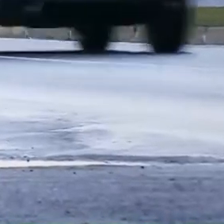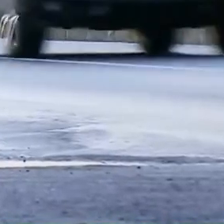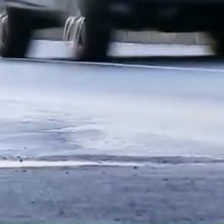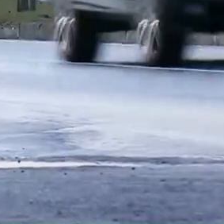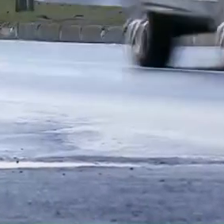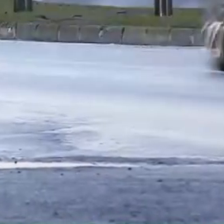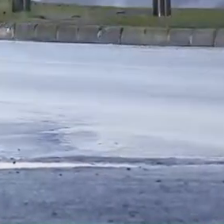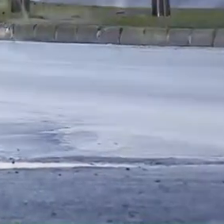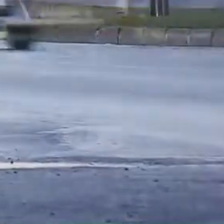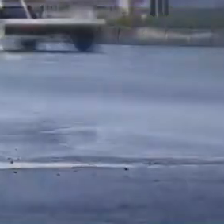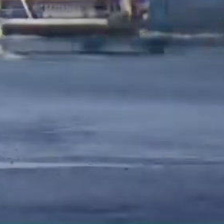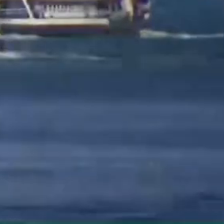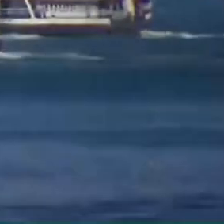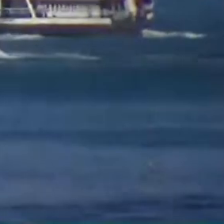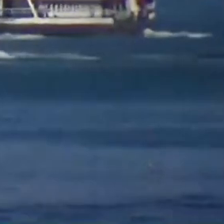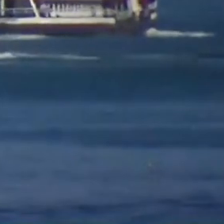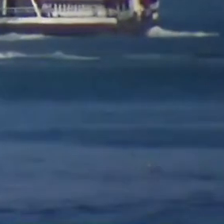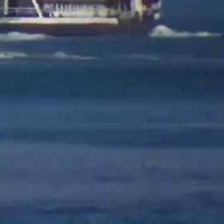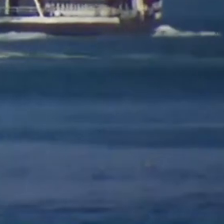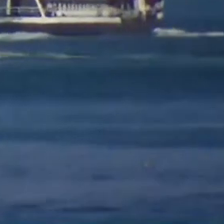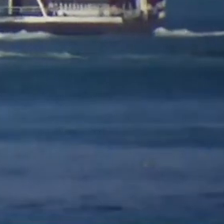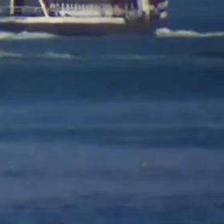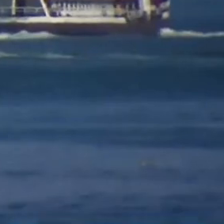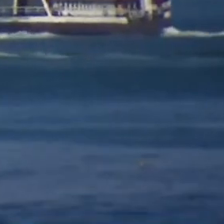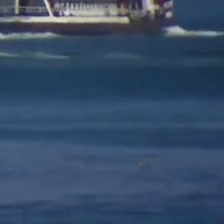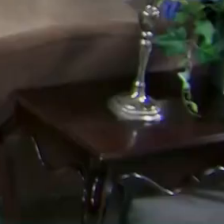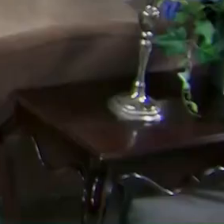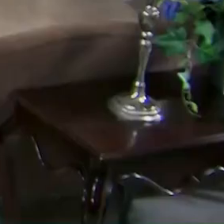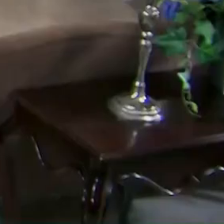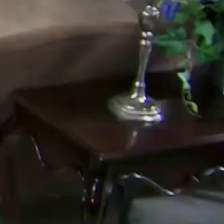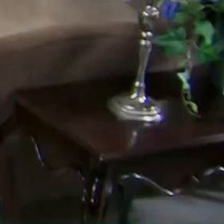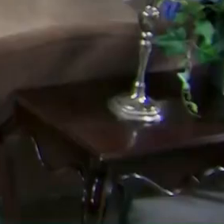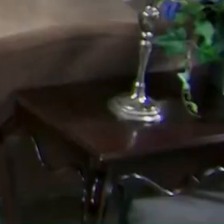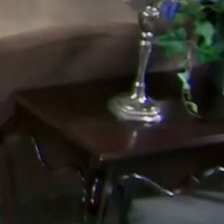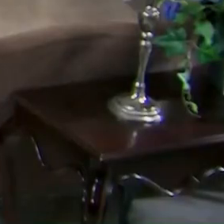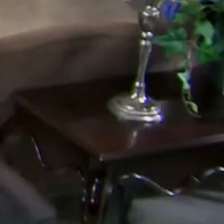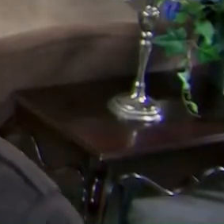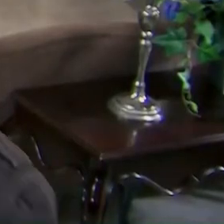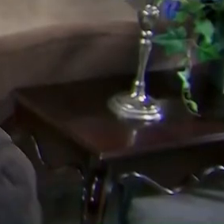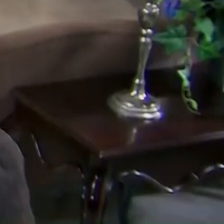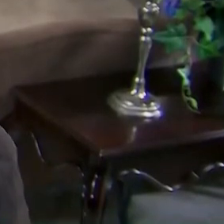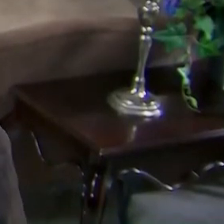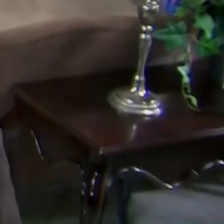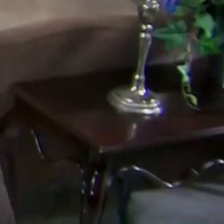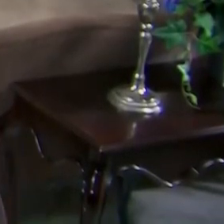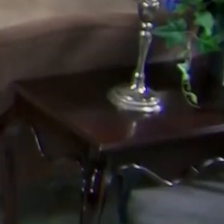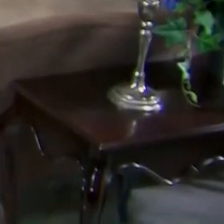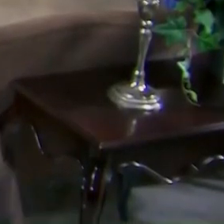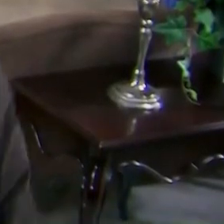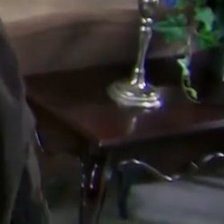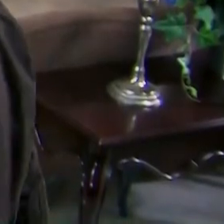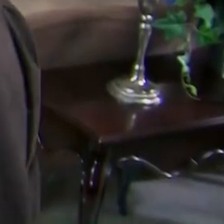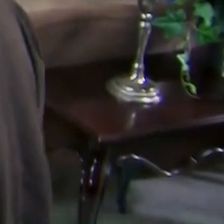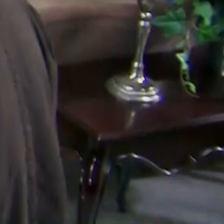ağaçlandırılmış. Dalga kıranın en ucunda bir deniz feneri, martılar. Üstü başı toz toprak